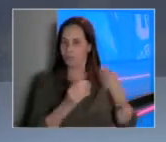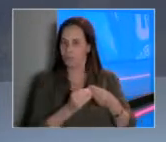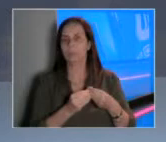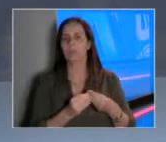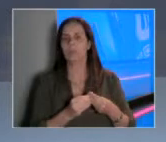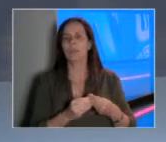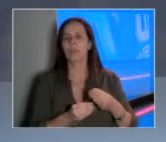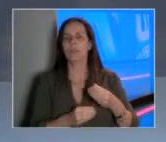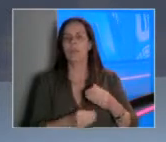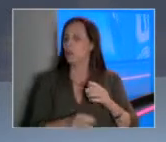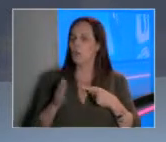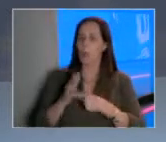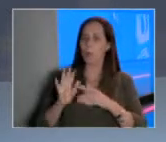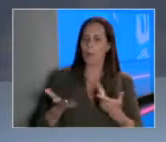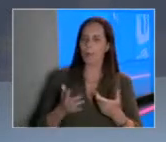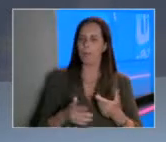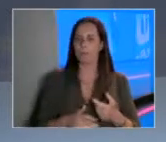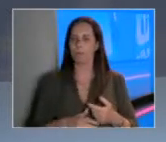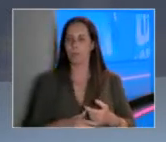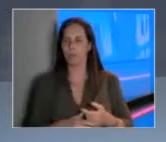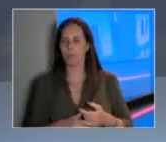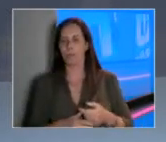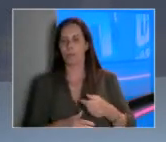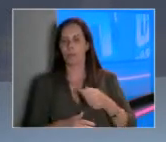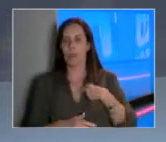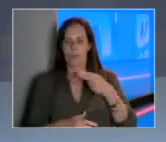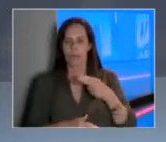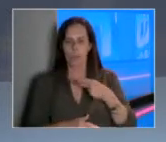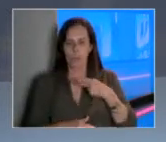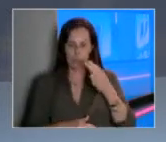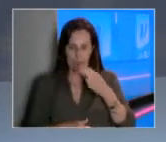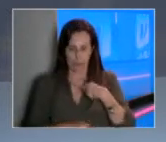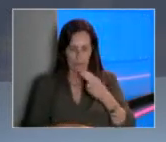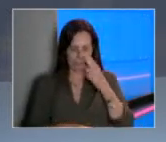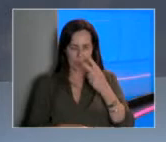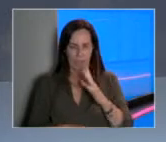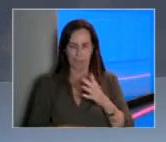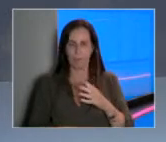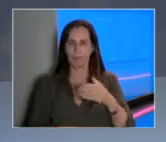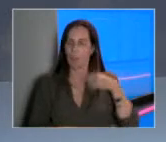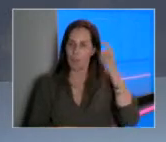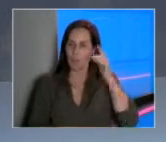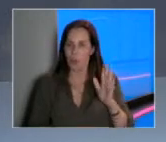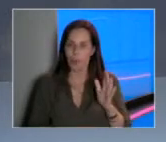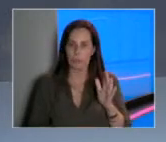בעבר. אני לא חושבת שכל, אני אנסה קצת לנמק את מה, לאן אני רוצה להביא אותך. אני